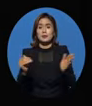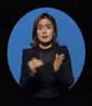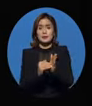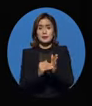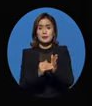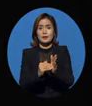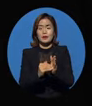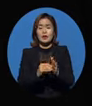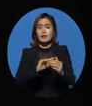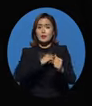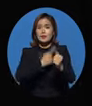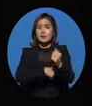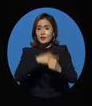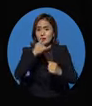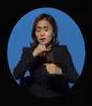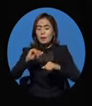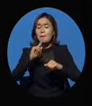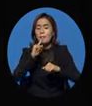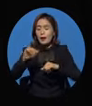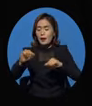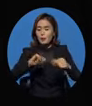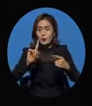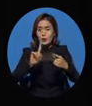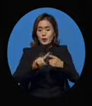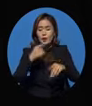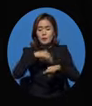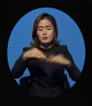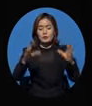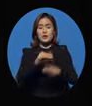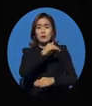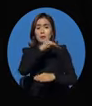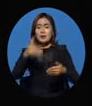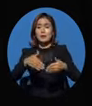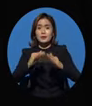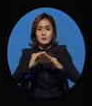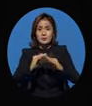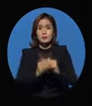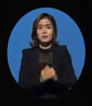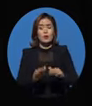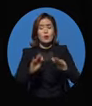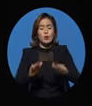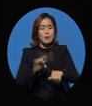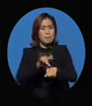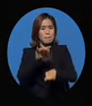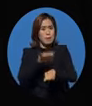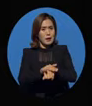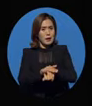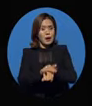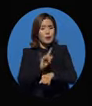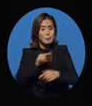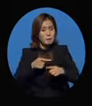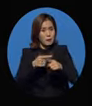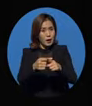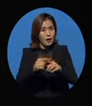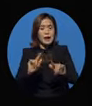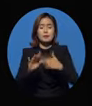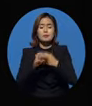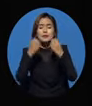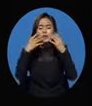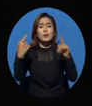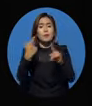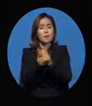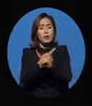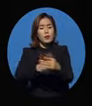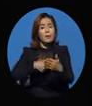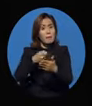유능한 개혁과 언행일치 로 민주당을 바로 세우겠습니다 기존의 관성 대로 갈 것인가 새로운 변화를